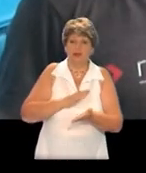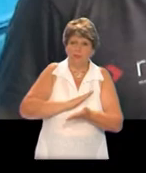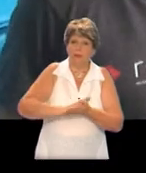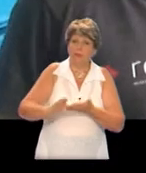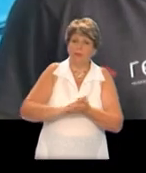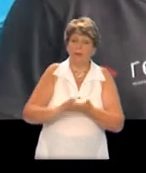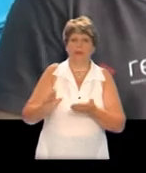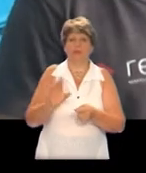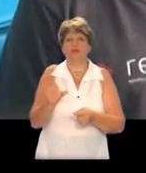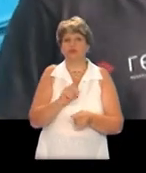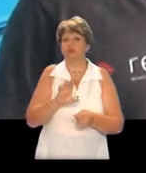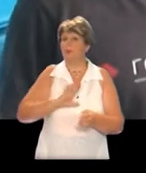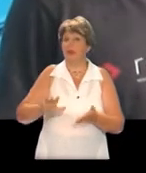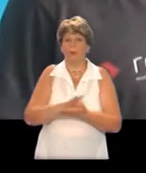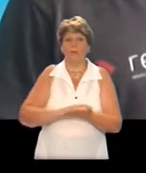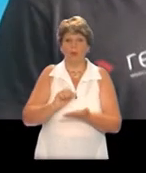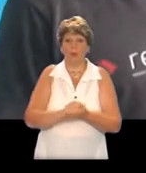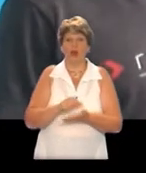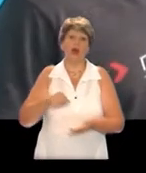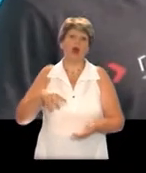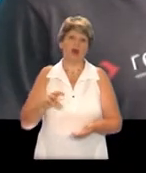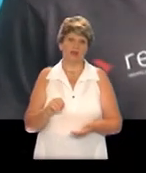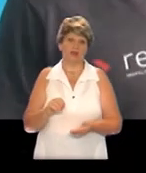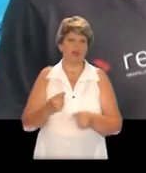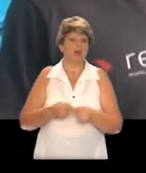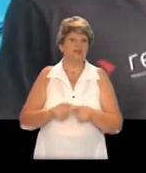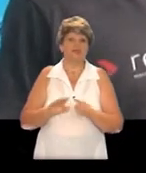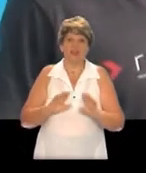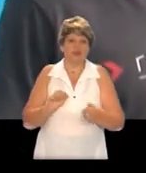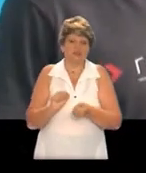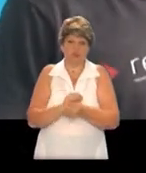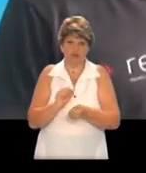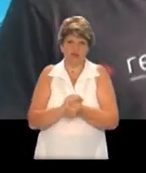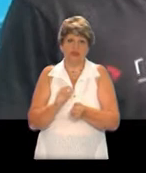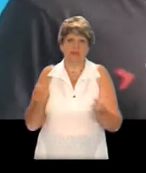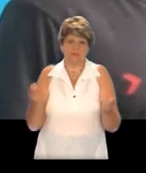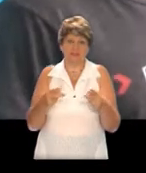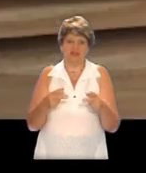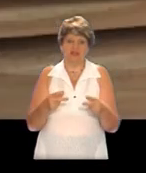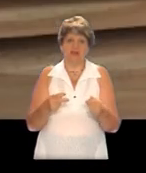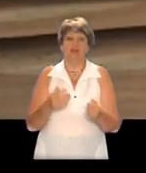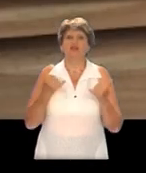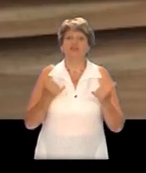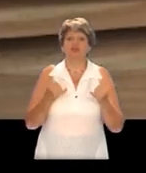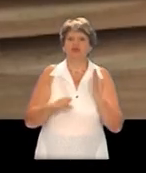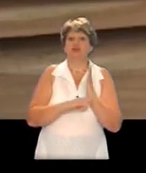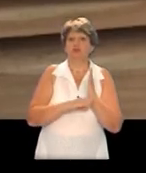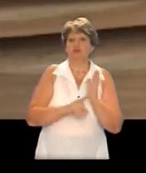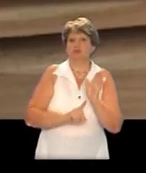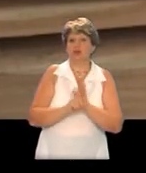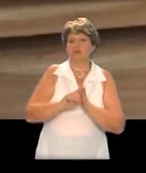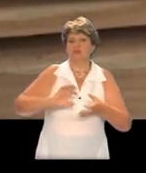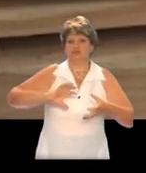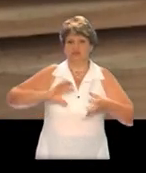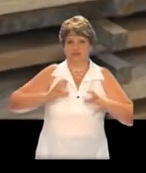менше портилось, псувався менше матеріал. Але це ж не сушилка, сушарня, де воно може висохнути нормально. Наразі ці дошки вже почали